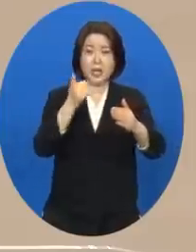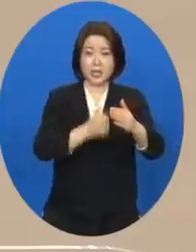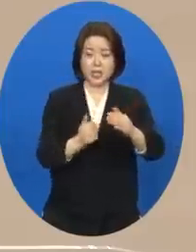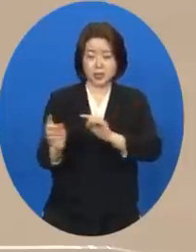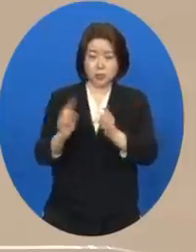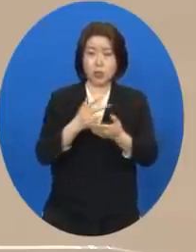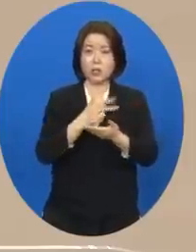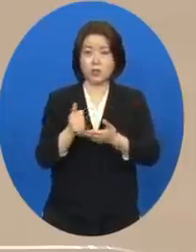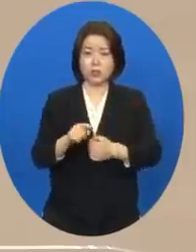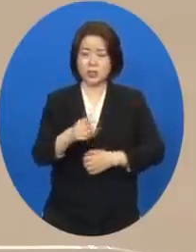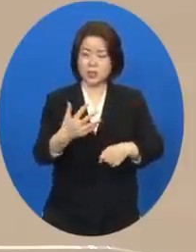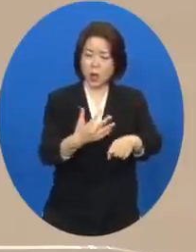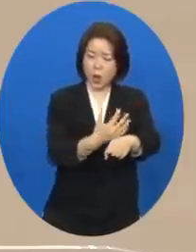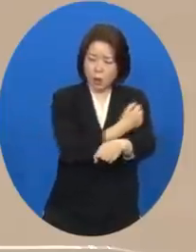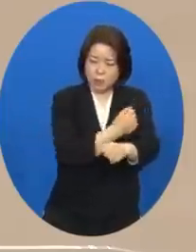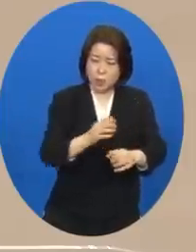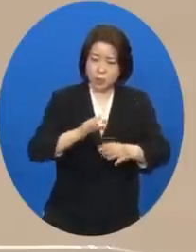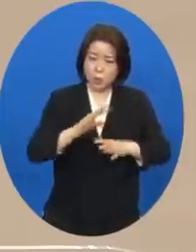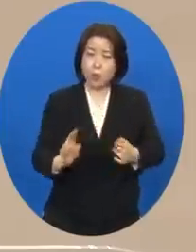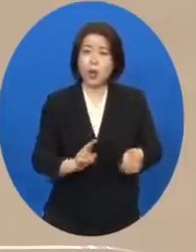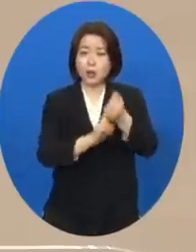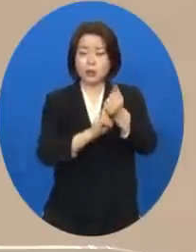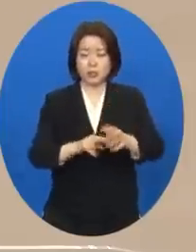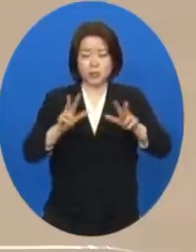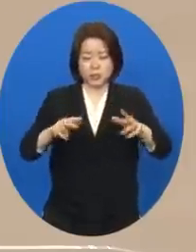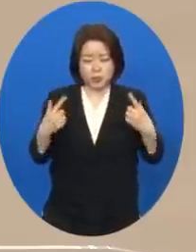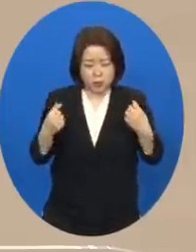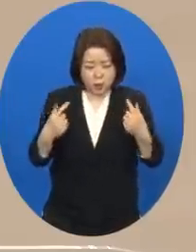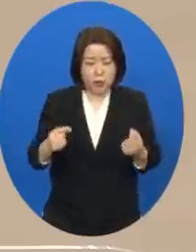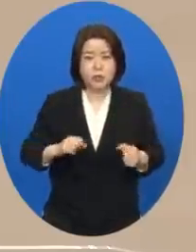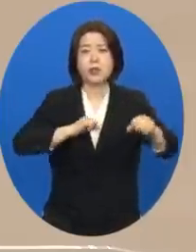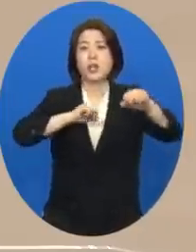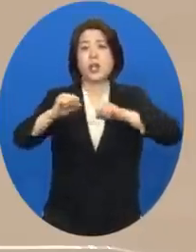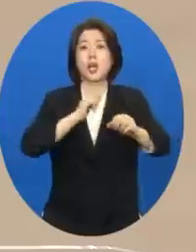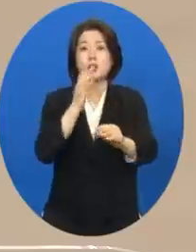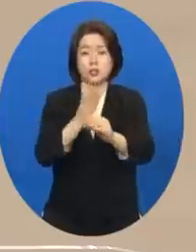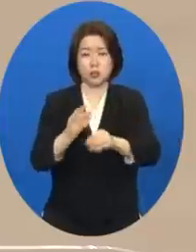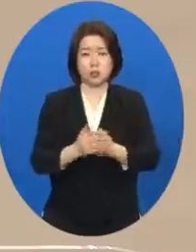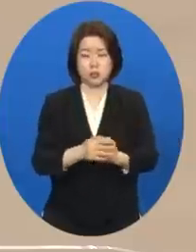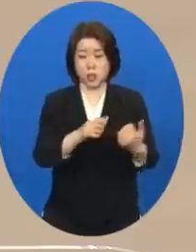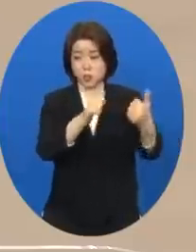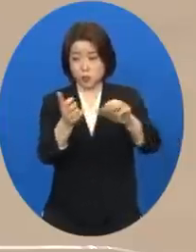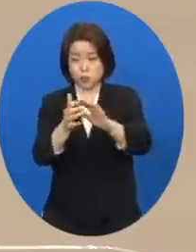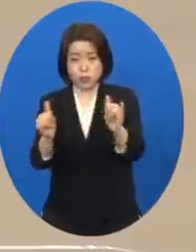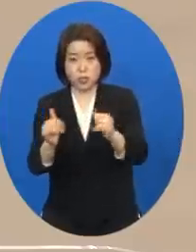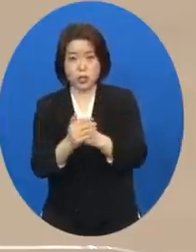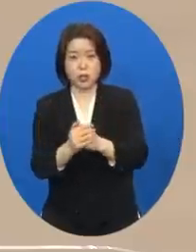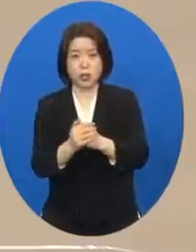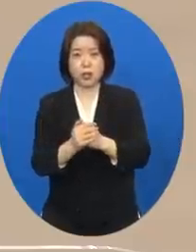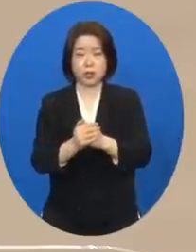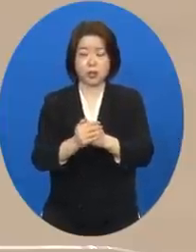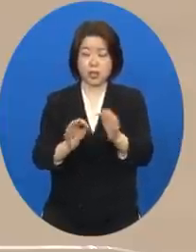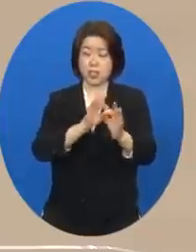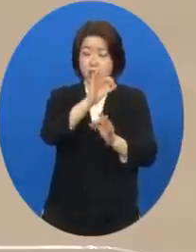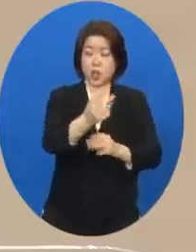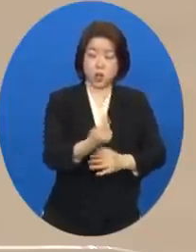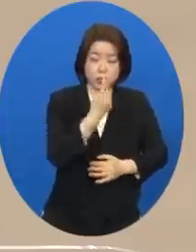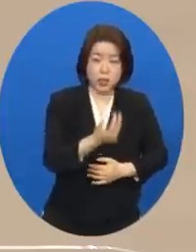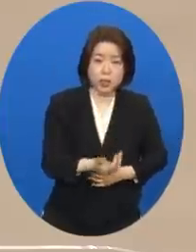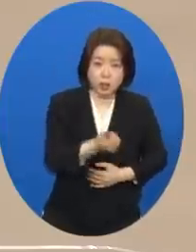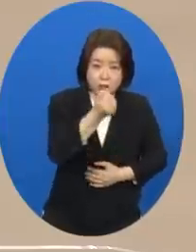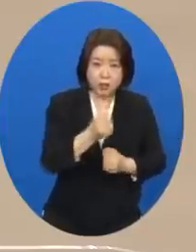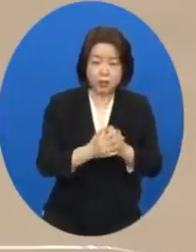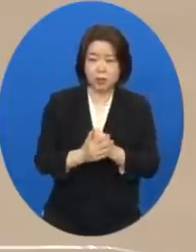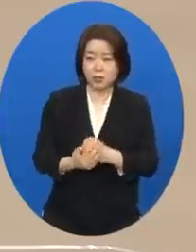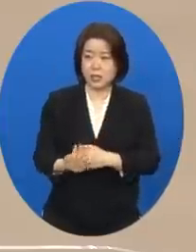엄청나고 놀라운 기적을 지금도 행하고 계세요 죽은자가 영생을 얻어